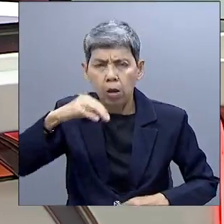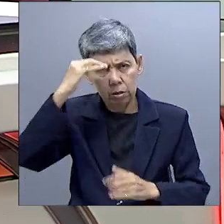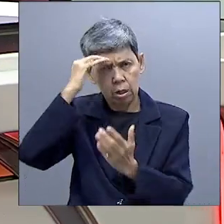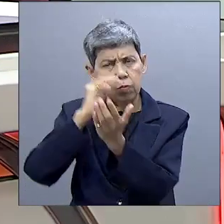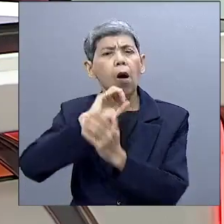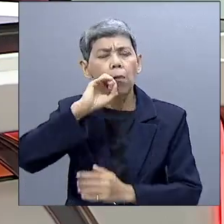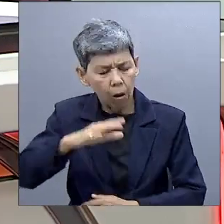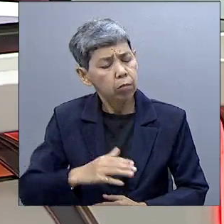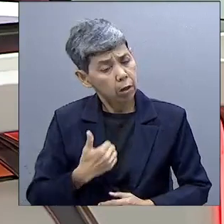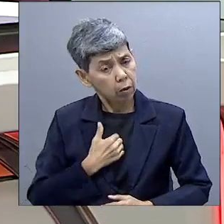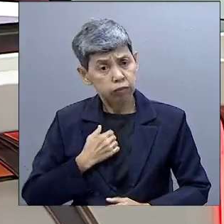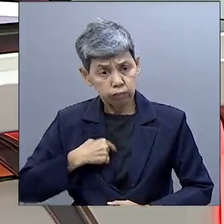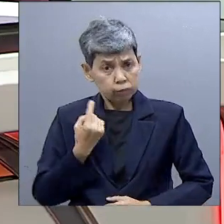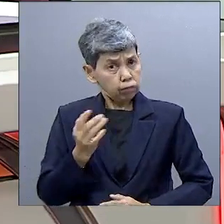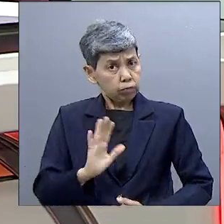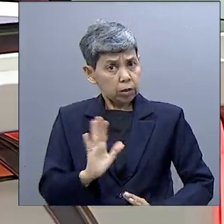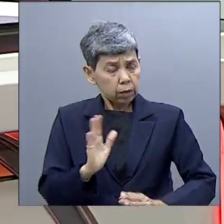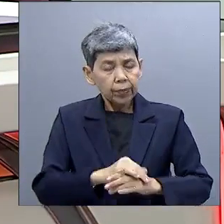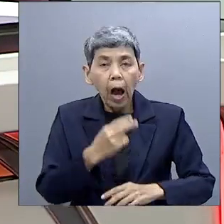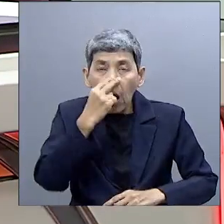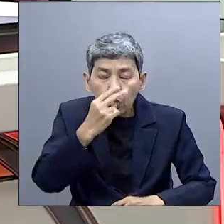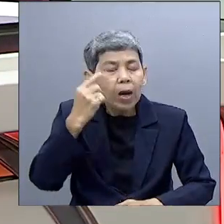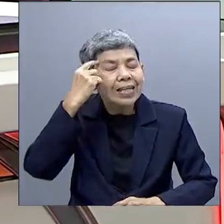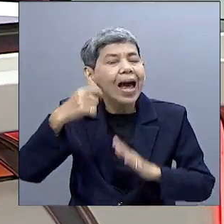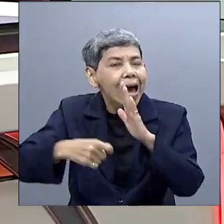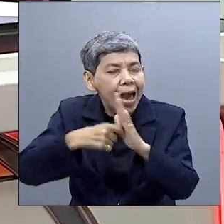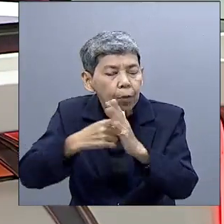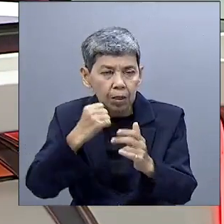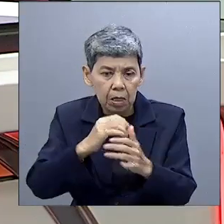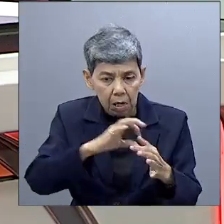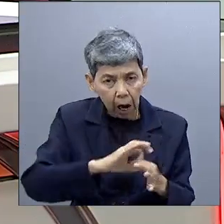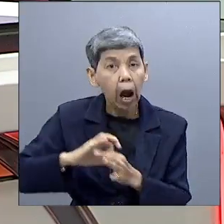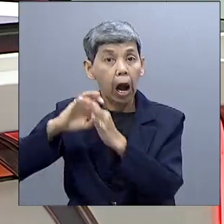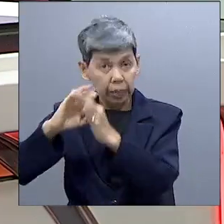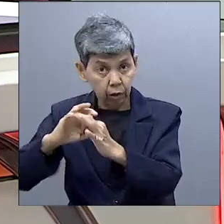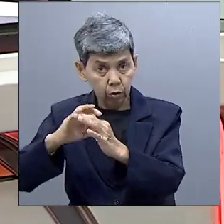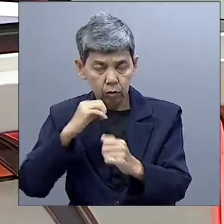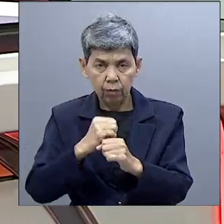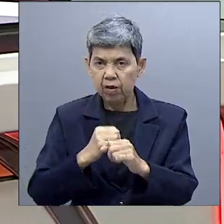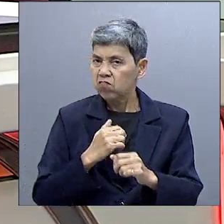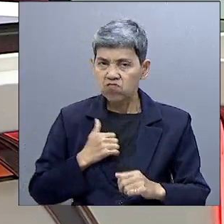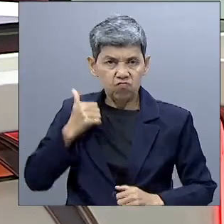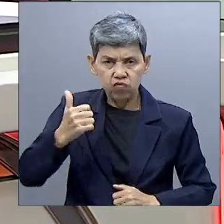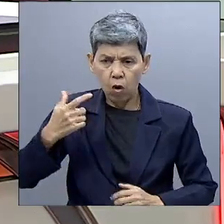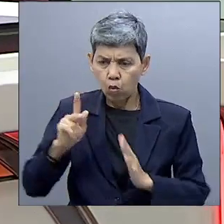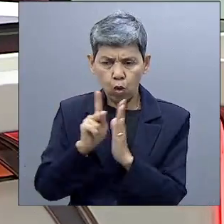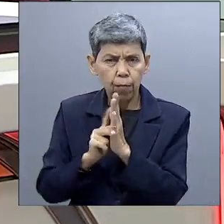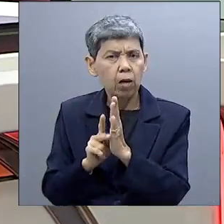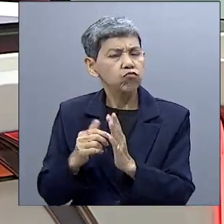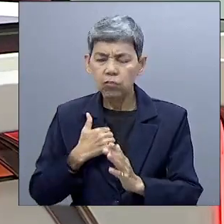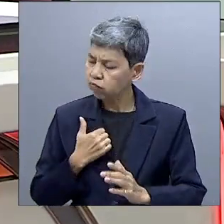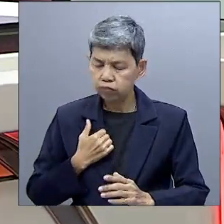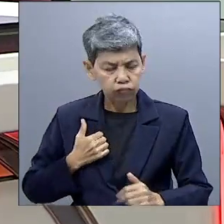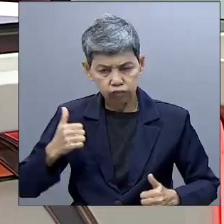ทัณฑ์เองนะคะแต่อย่างไรก็ตามนี่คงจะเป็นมุมมองนึงว่าจะถูกนำมาหยิบยกเป็นการต่อสู้ในทางกฎหมายสำหรับตัวผู้ต้องหา